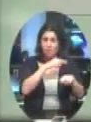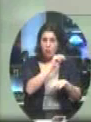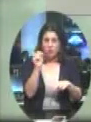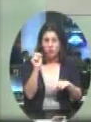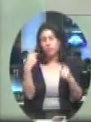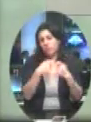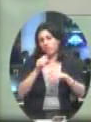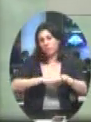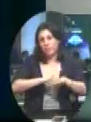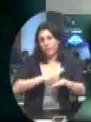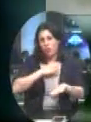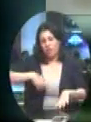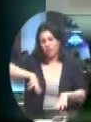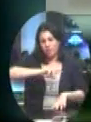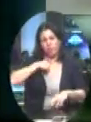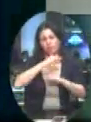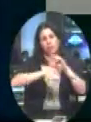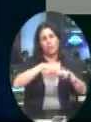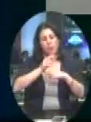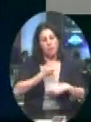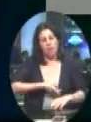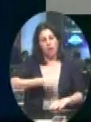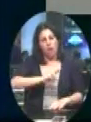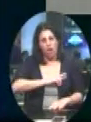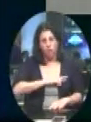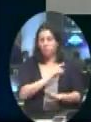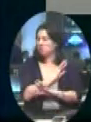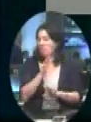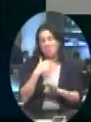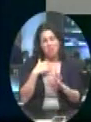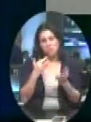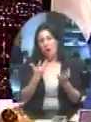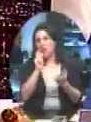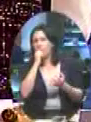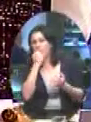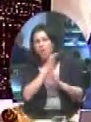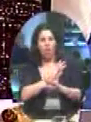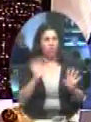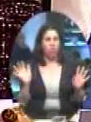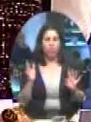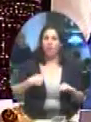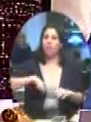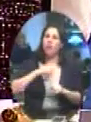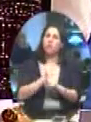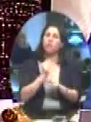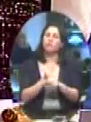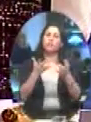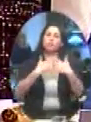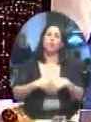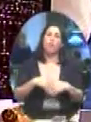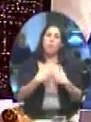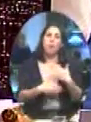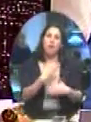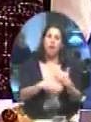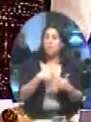במסגרת תפקידי הציבורי ואני מטפל בו באחריות. אין לי מה להסתיר, הוסיף רטס. אנחנו עושים פה שילוב של מהלך.